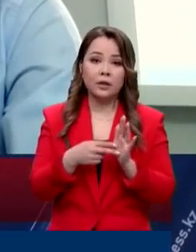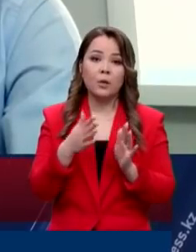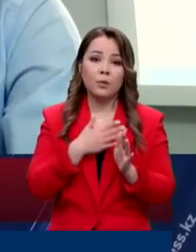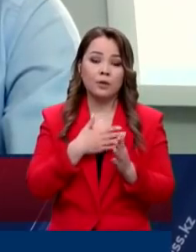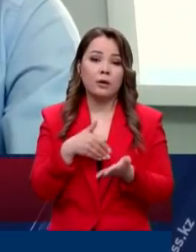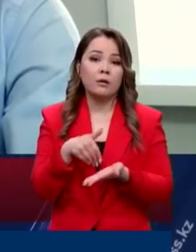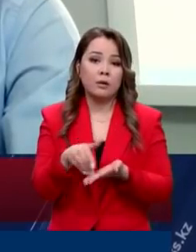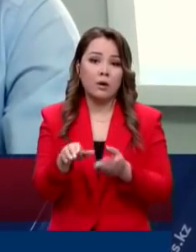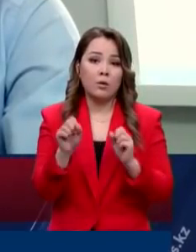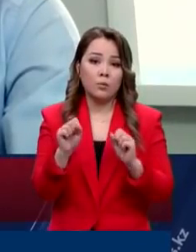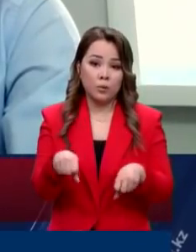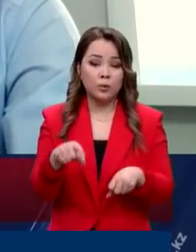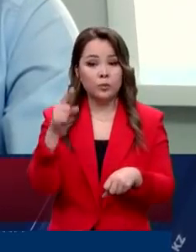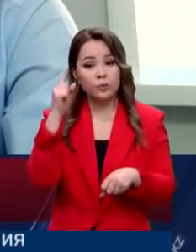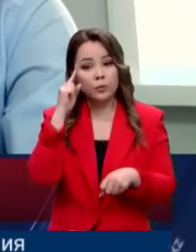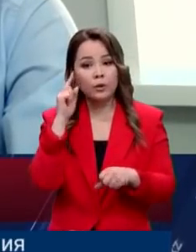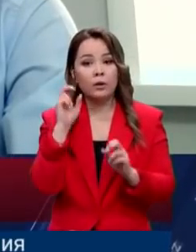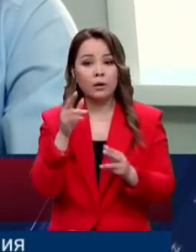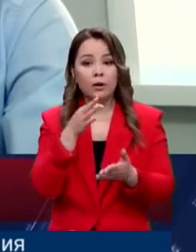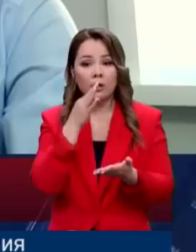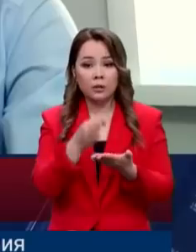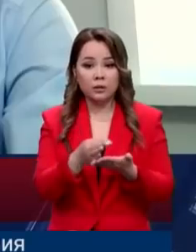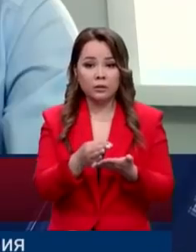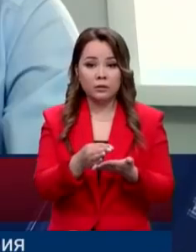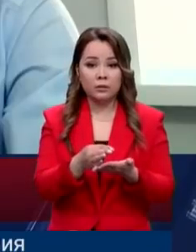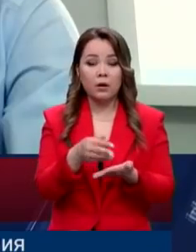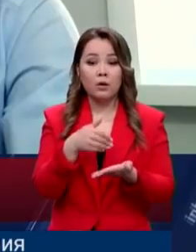бір жолаты бас тарта аламыз ба, мүмкін бе?